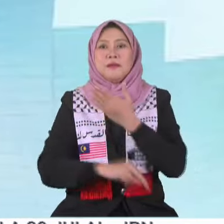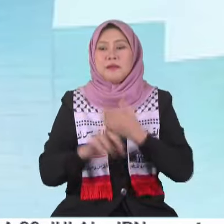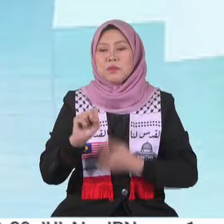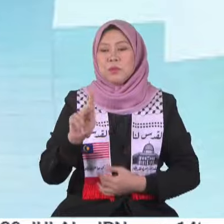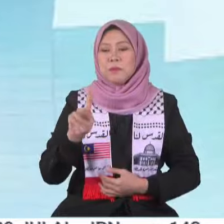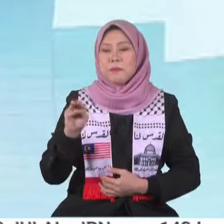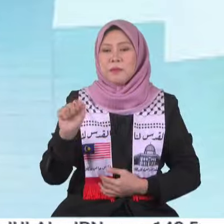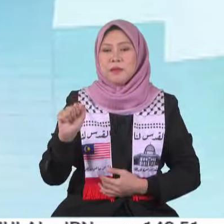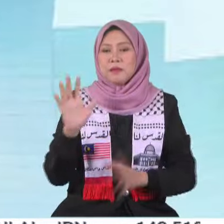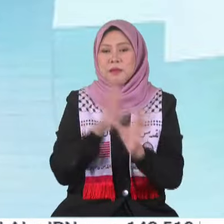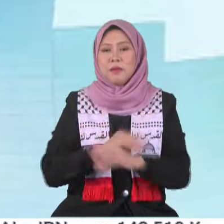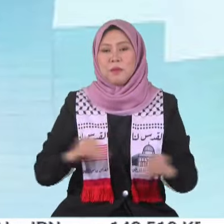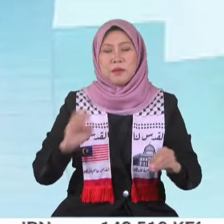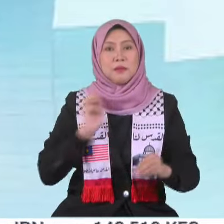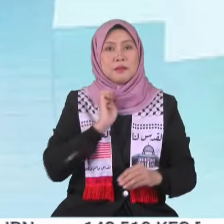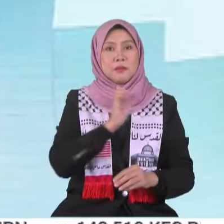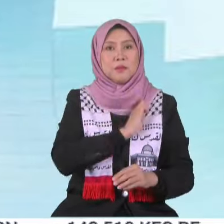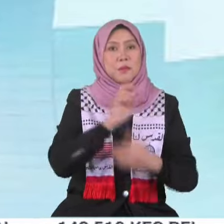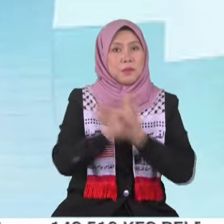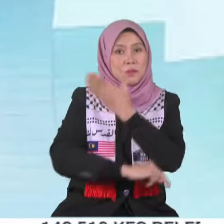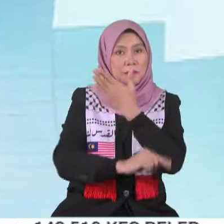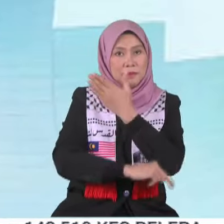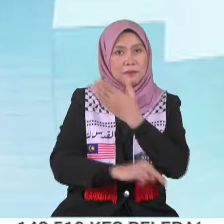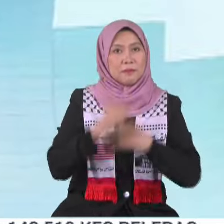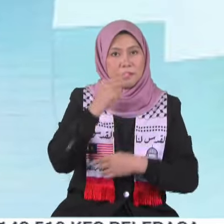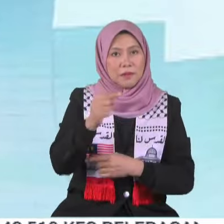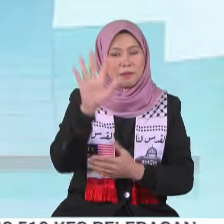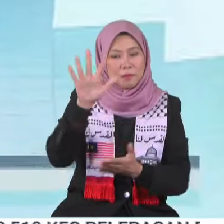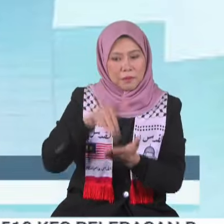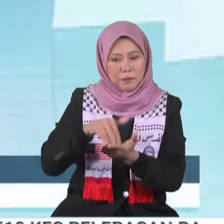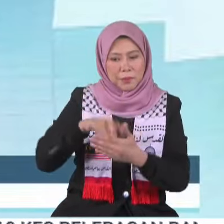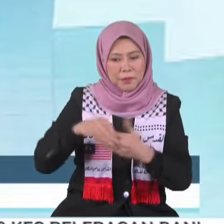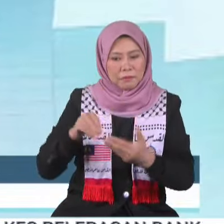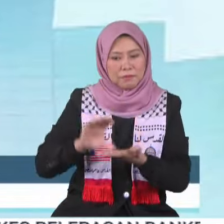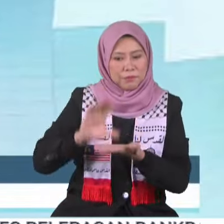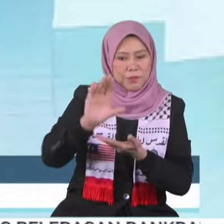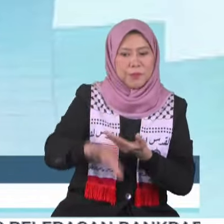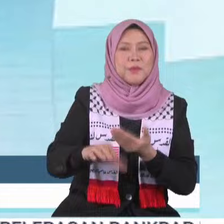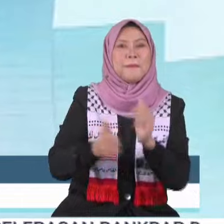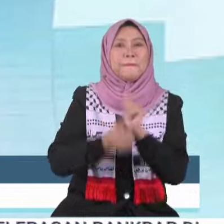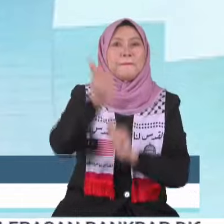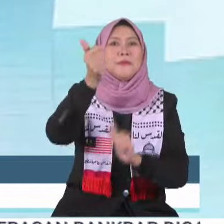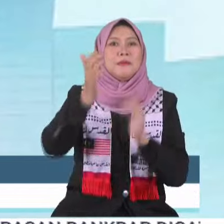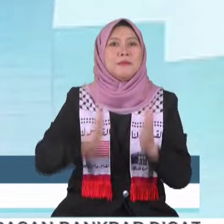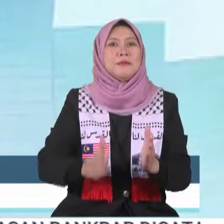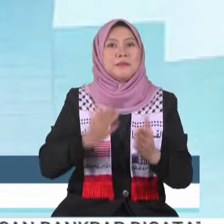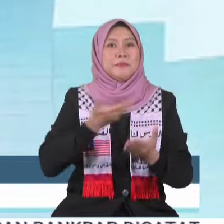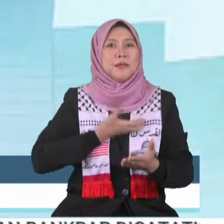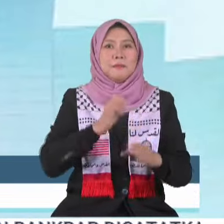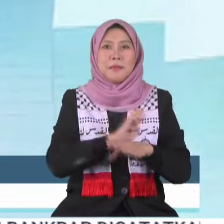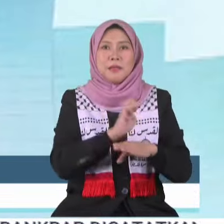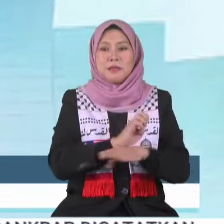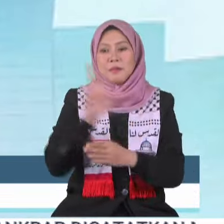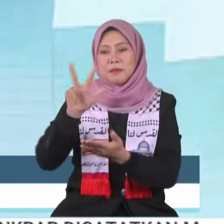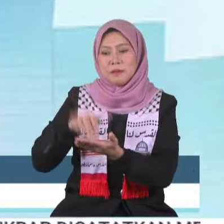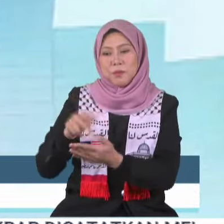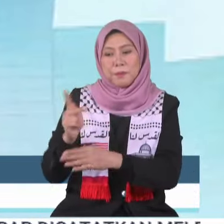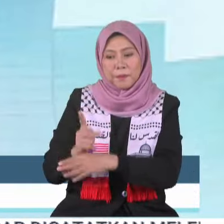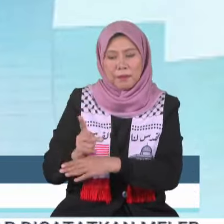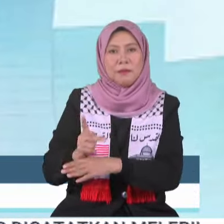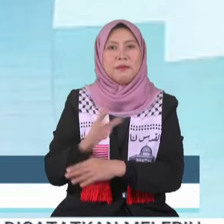Ogos depan. Exco Negeri VP Shamugam berkata RM5,000 diberikan kepada pemenang pingat emas, RM3,000 untuk perak